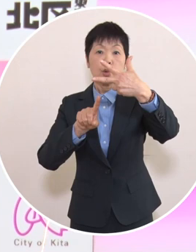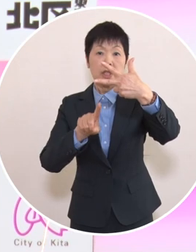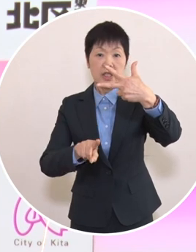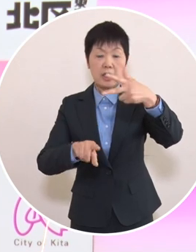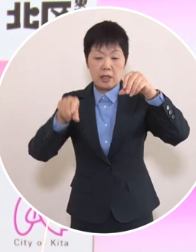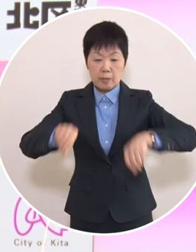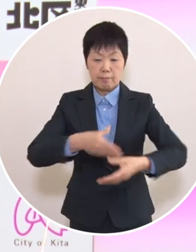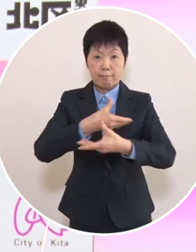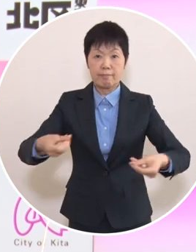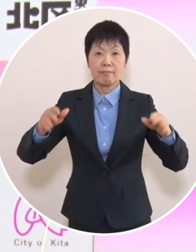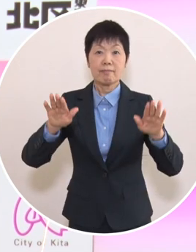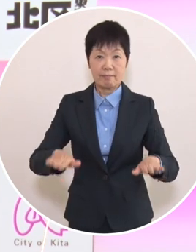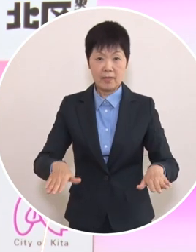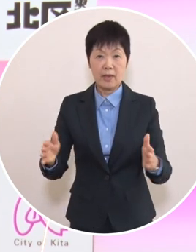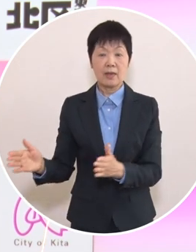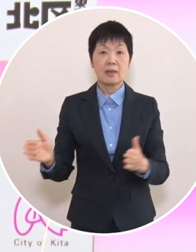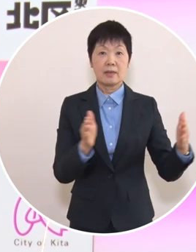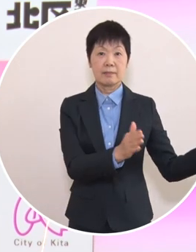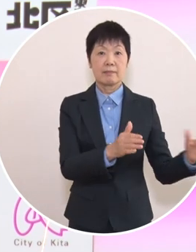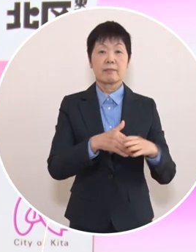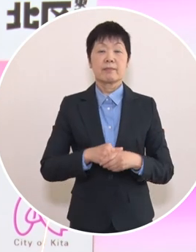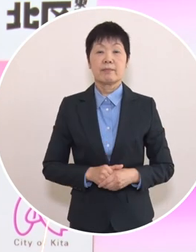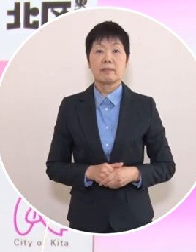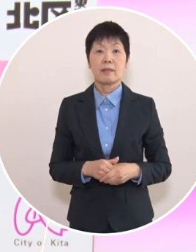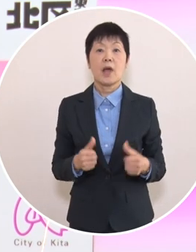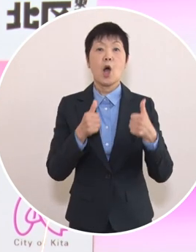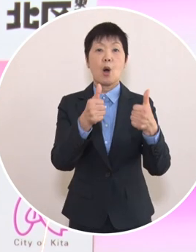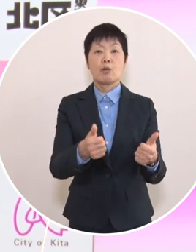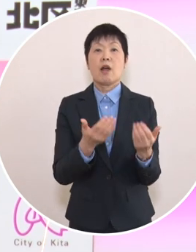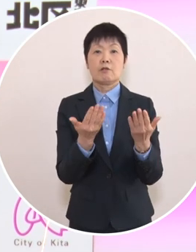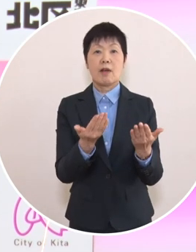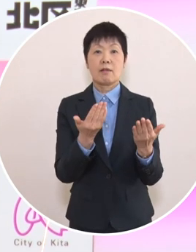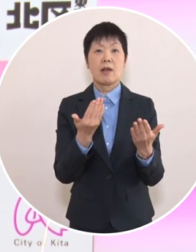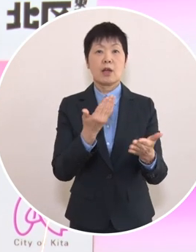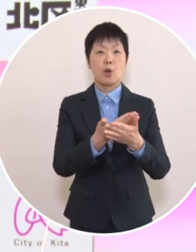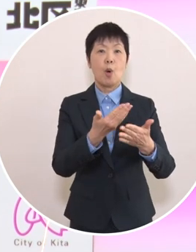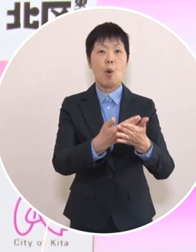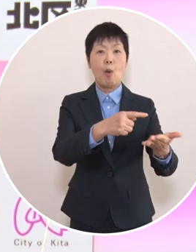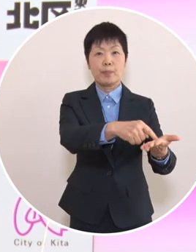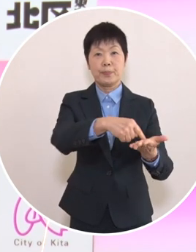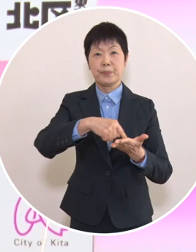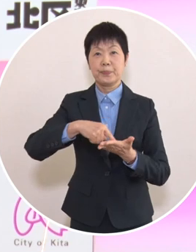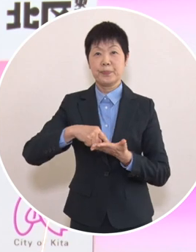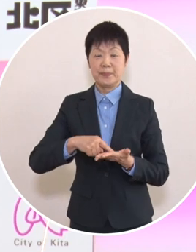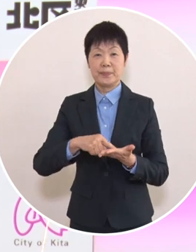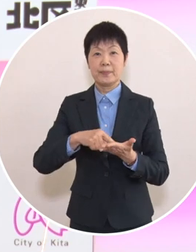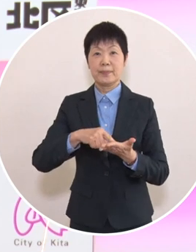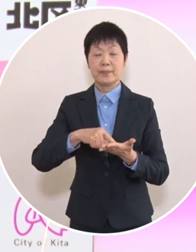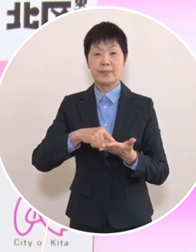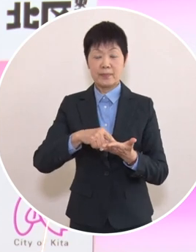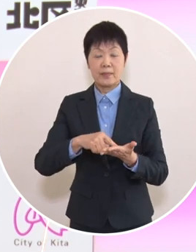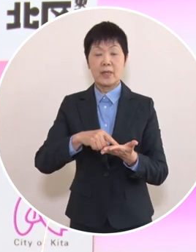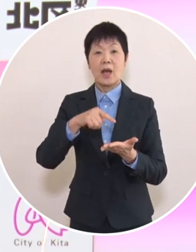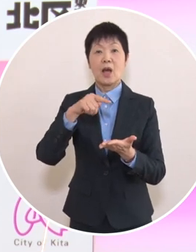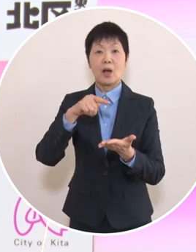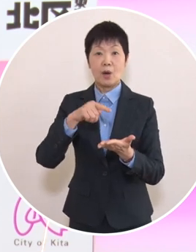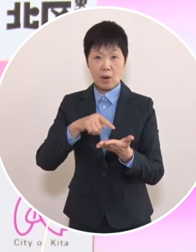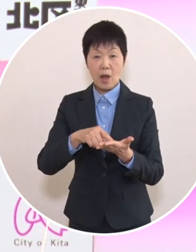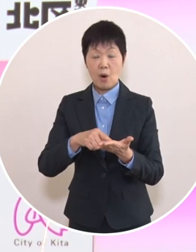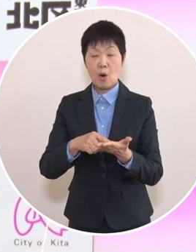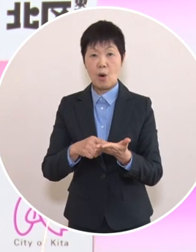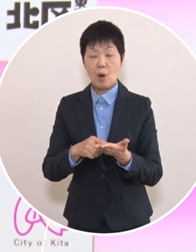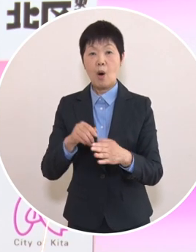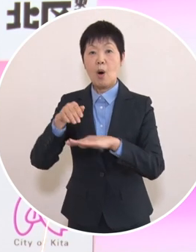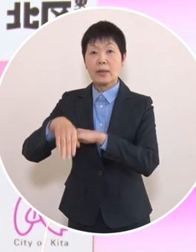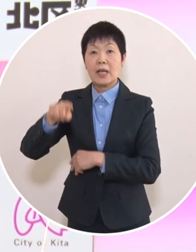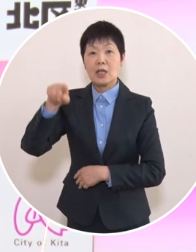を締結いたしましたさらにフランス学園から要望書が提出されたことを受け